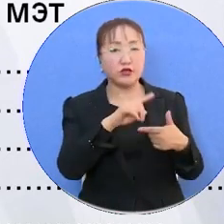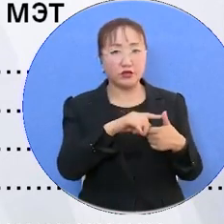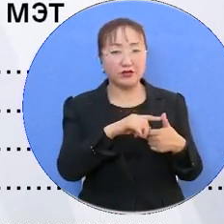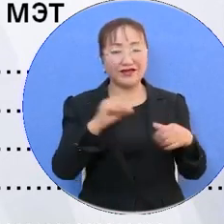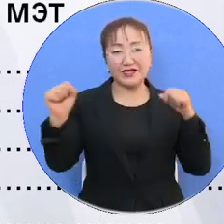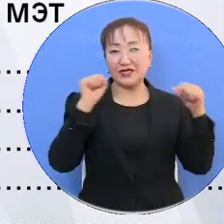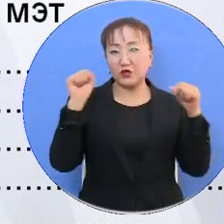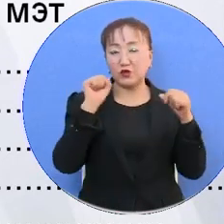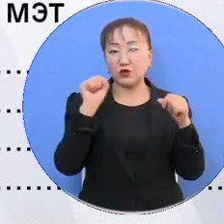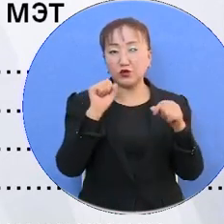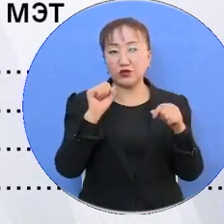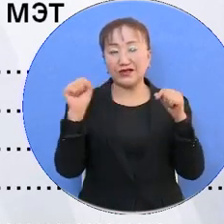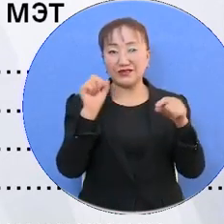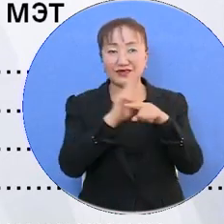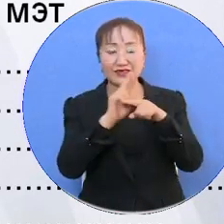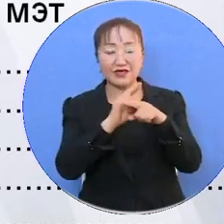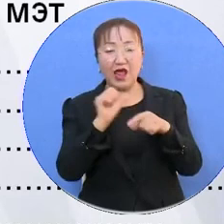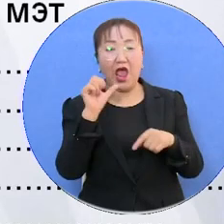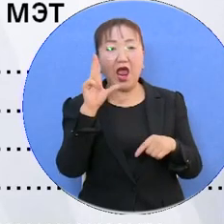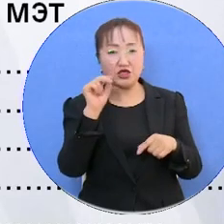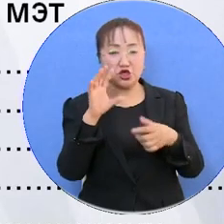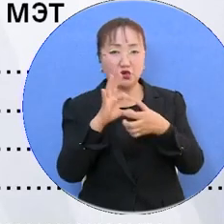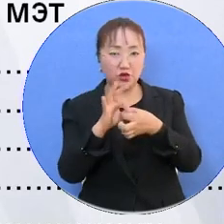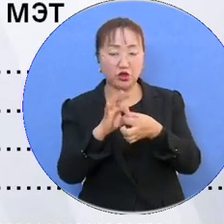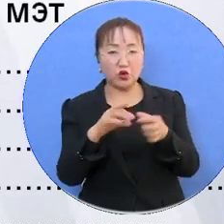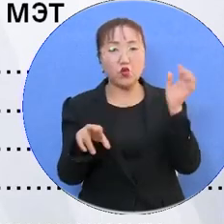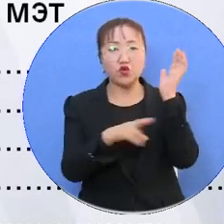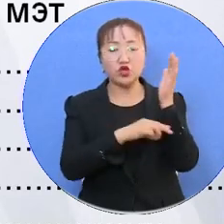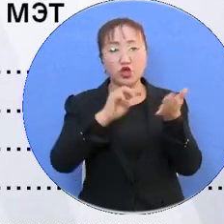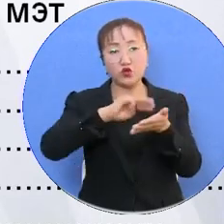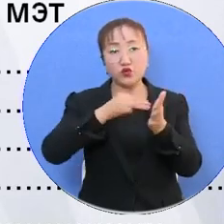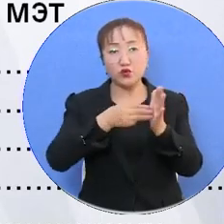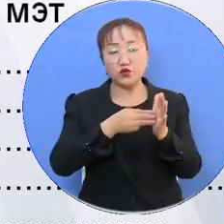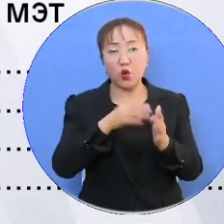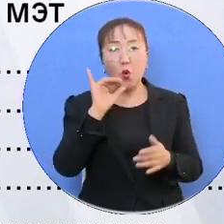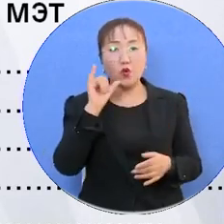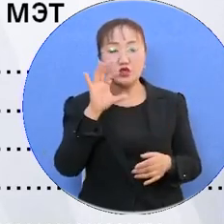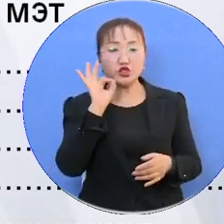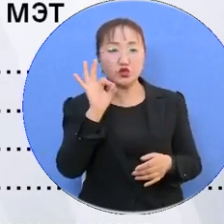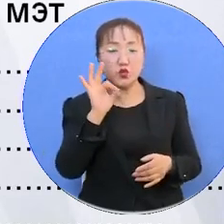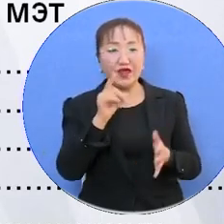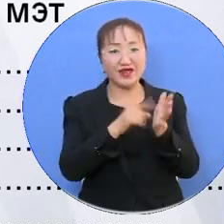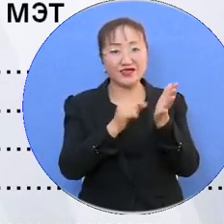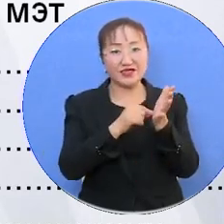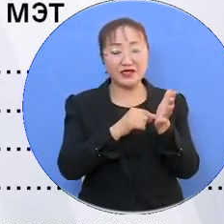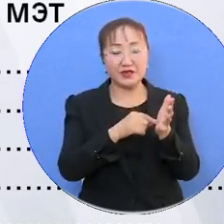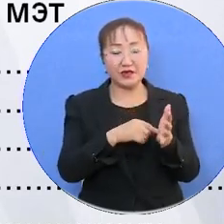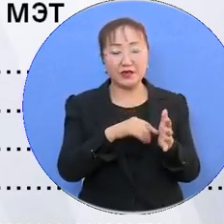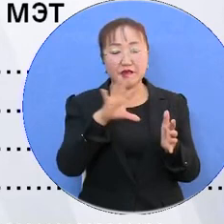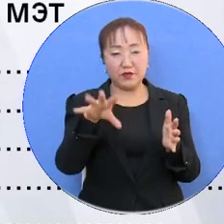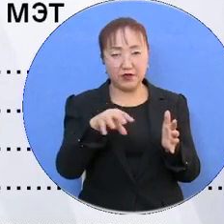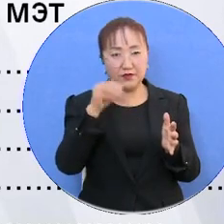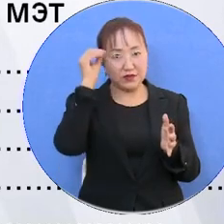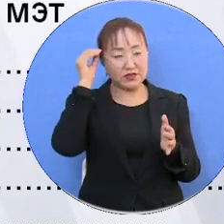дасгал хөдөлгөөний ач холбогдол, өдрийн дэглэм, усны зөв хэрэглээ гих мэтийг сурсан. За ингээд хариулж